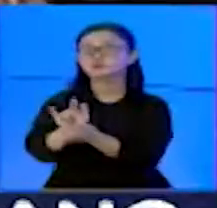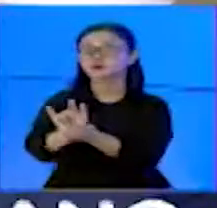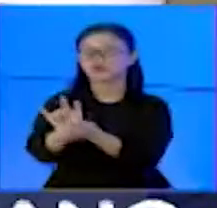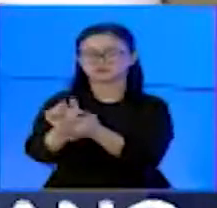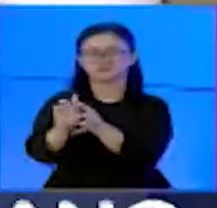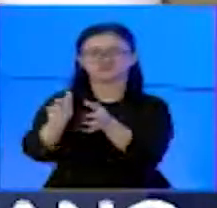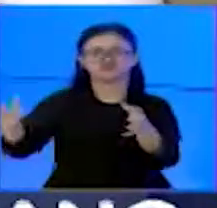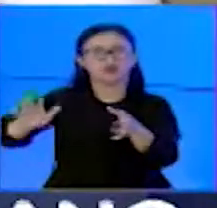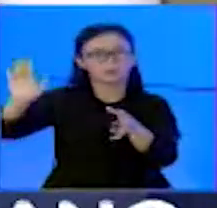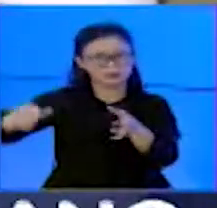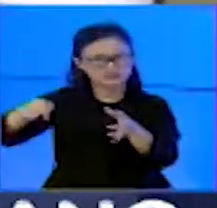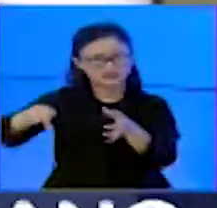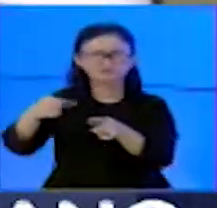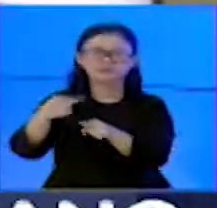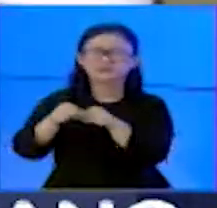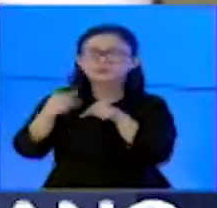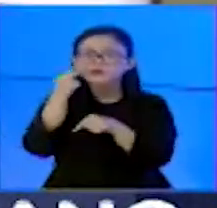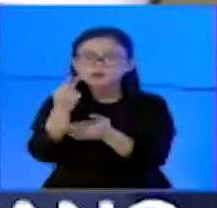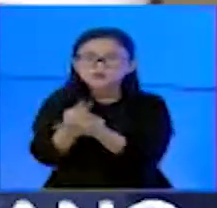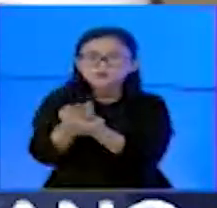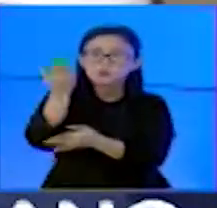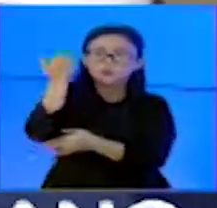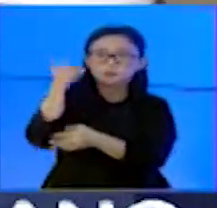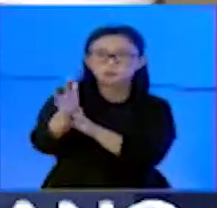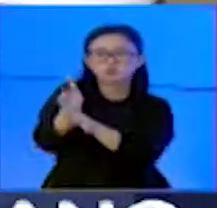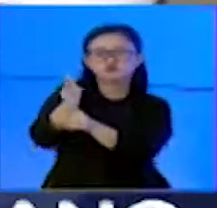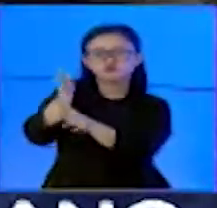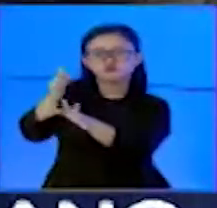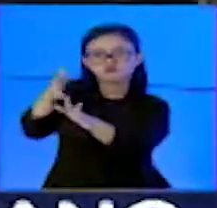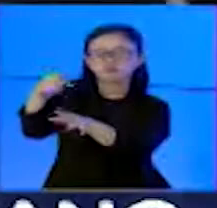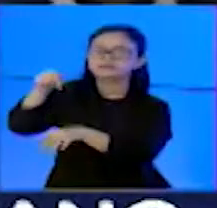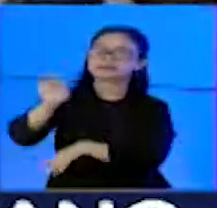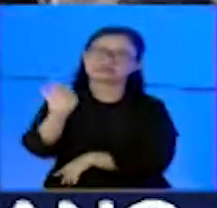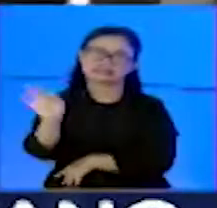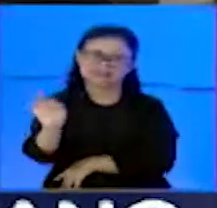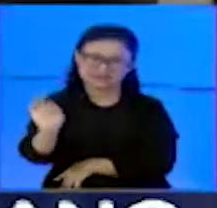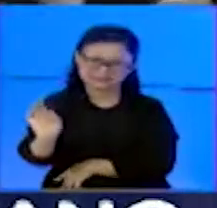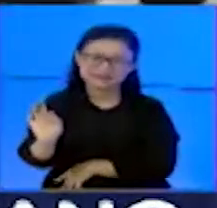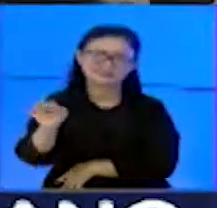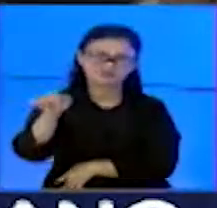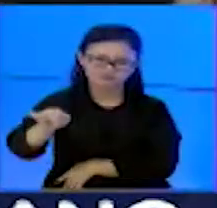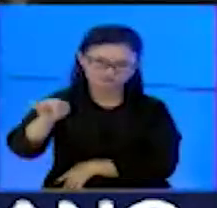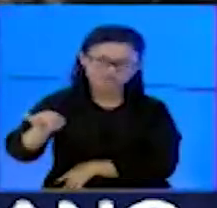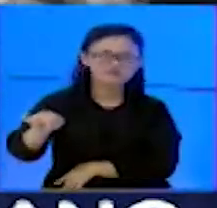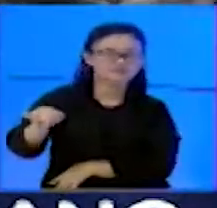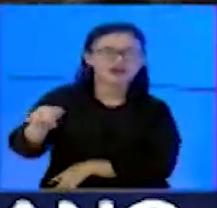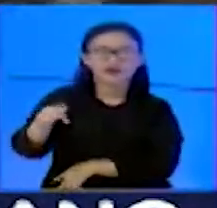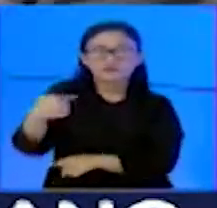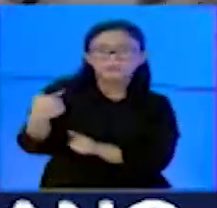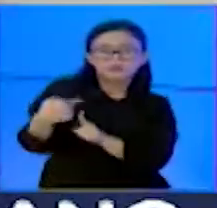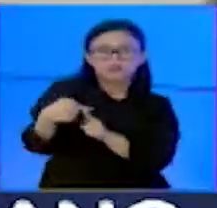ramai. Namun tidak ada antrean panjang seperti hari Senin biasanya. Protokol kesehatan di stasiun Bekasi juga semakin